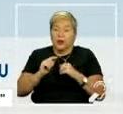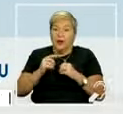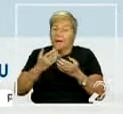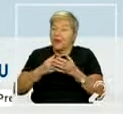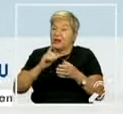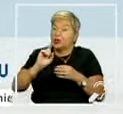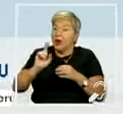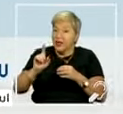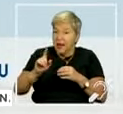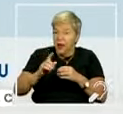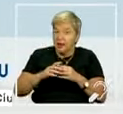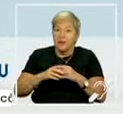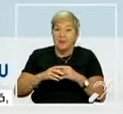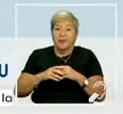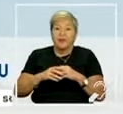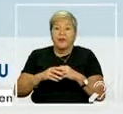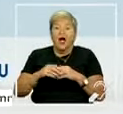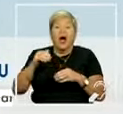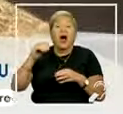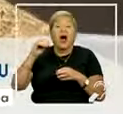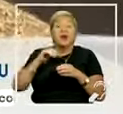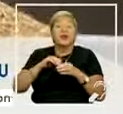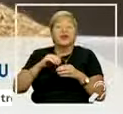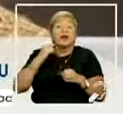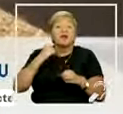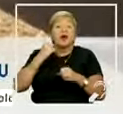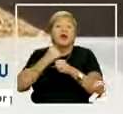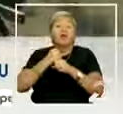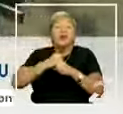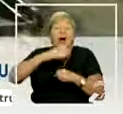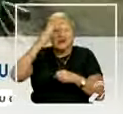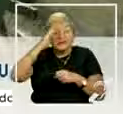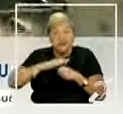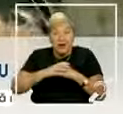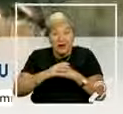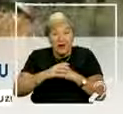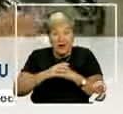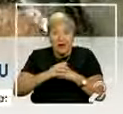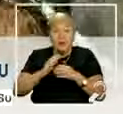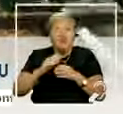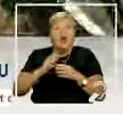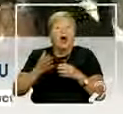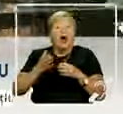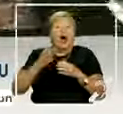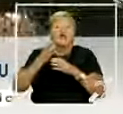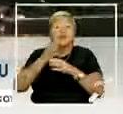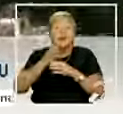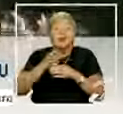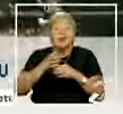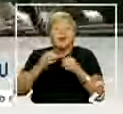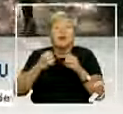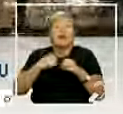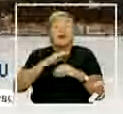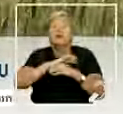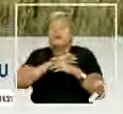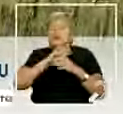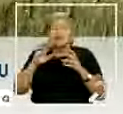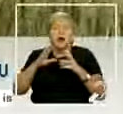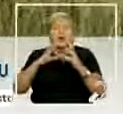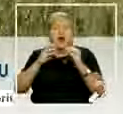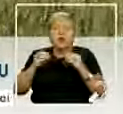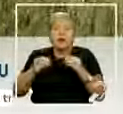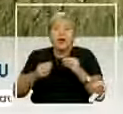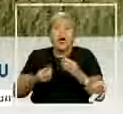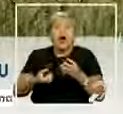în perimetrul activității zilnice, am trecut pe teritoriul țării la